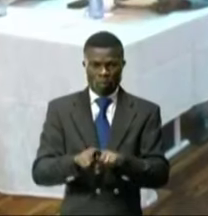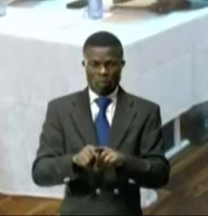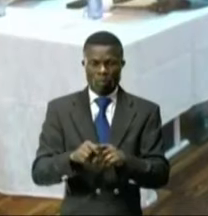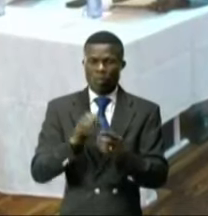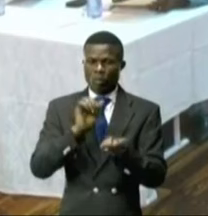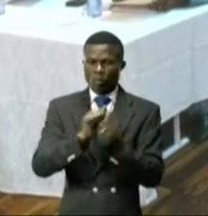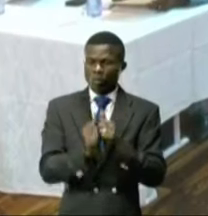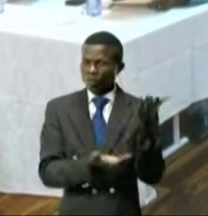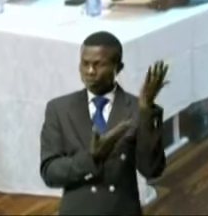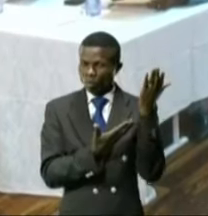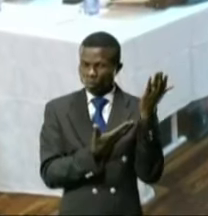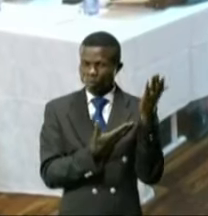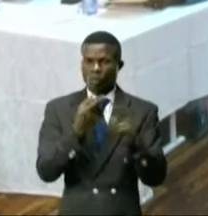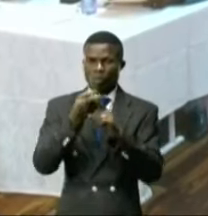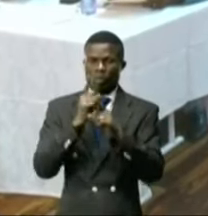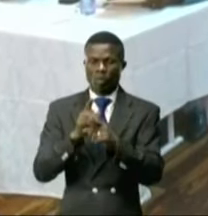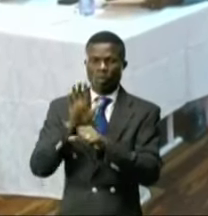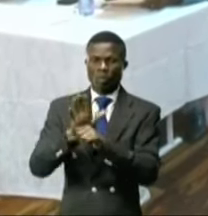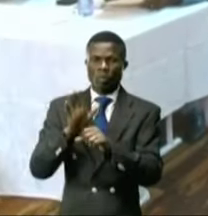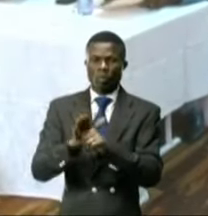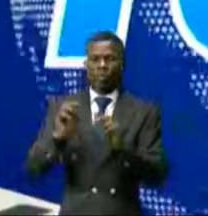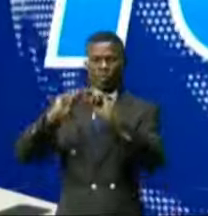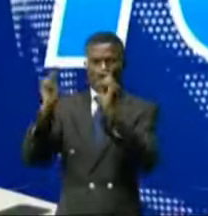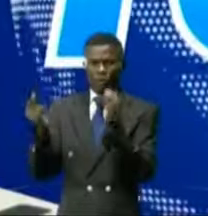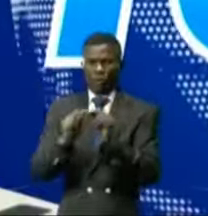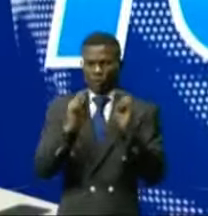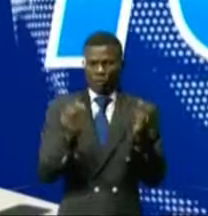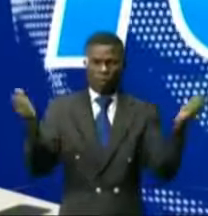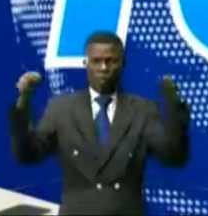focaux venus des différentes structures.